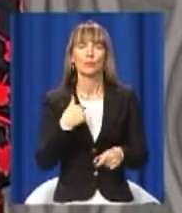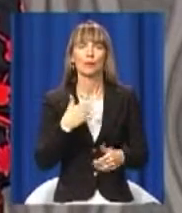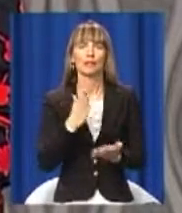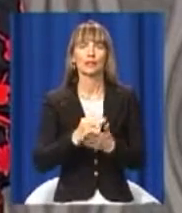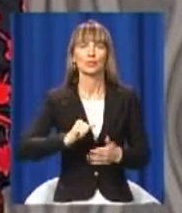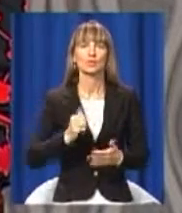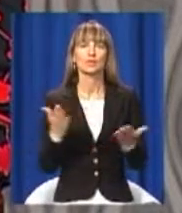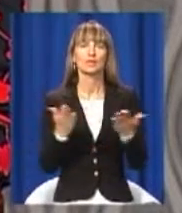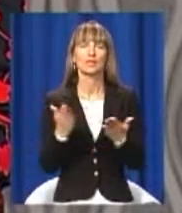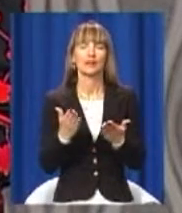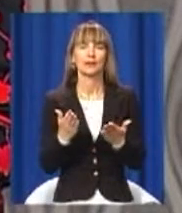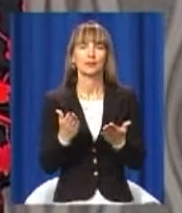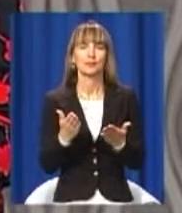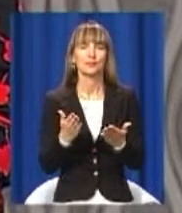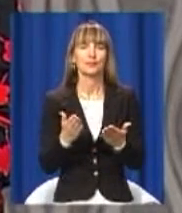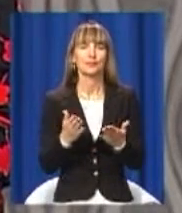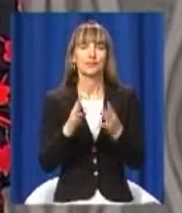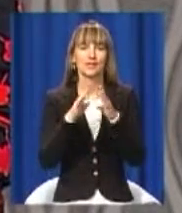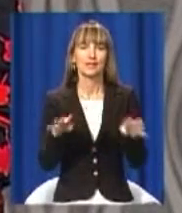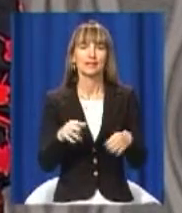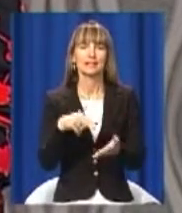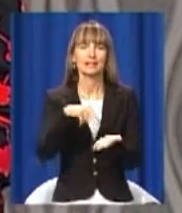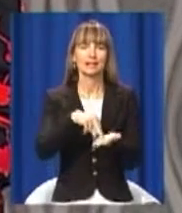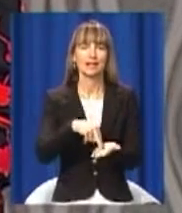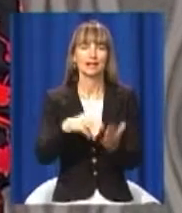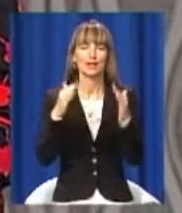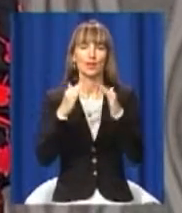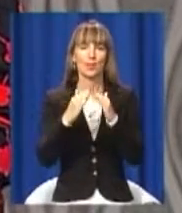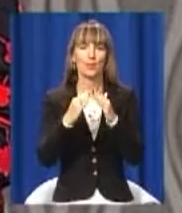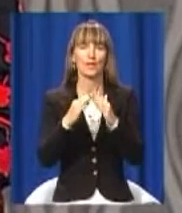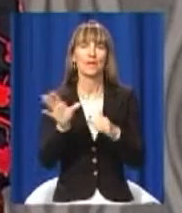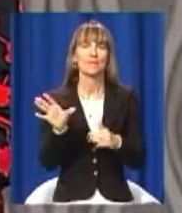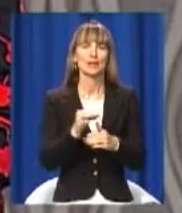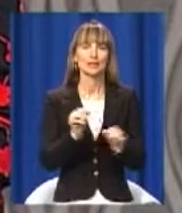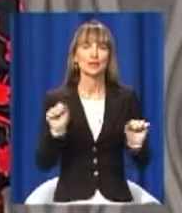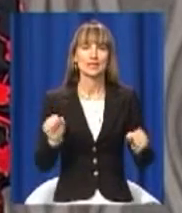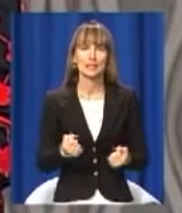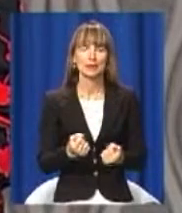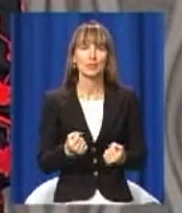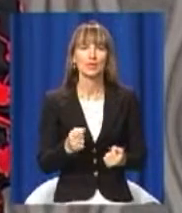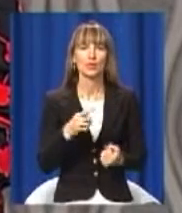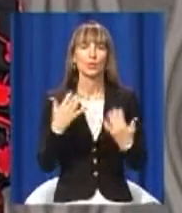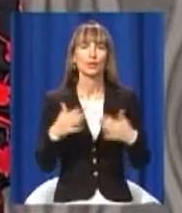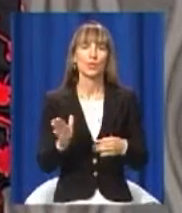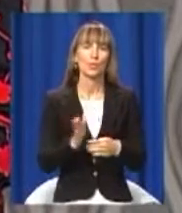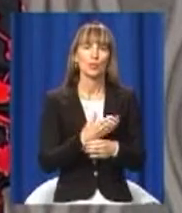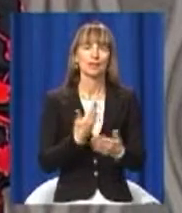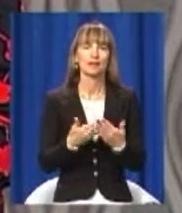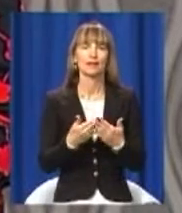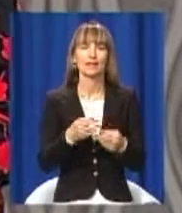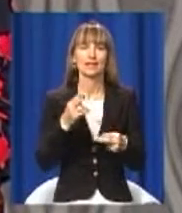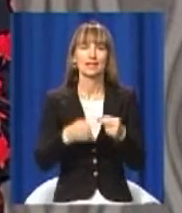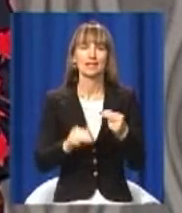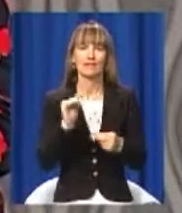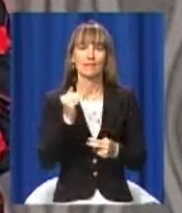друзі є такі, котрі тягнуть, ну, ялинка в них стоїть вдома, ну, майже всю зиму. Ну, тобто вони вже її прибирають десь в кінці лютого,